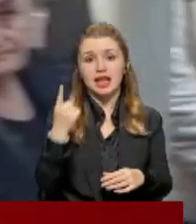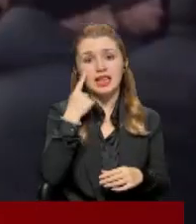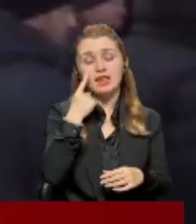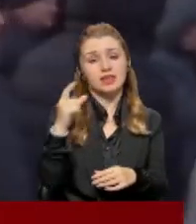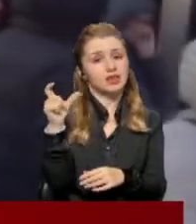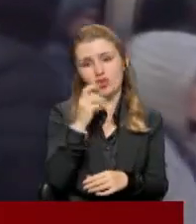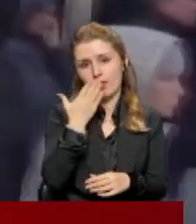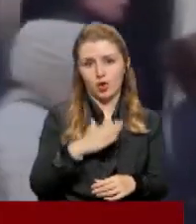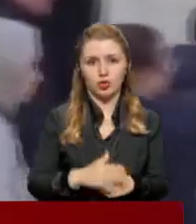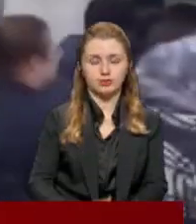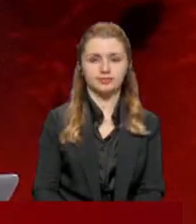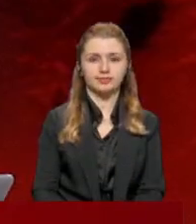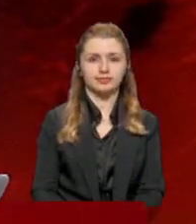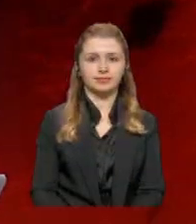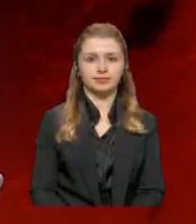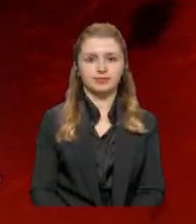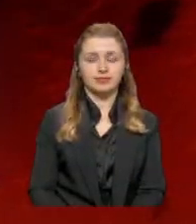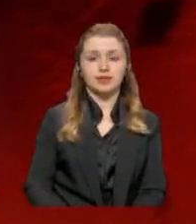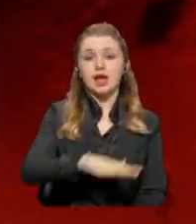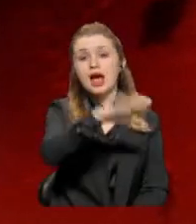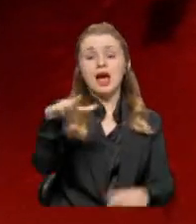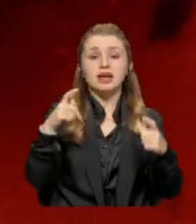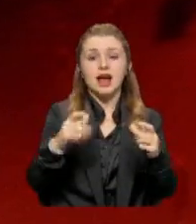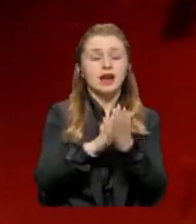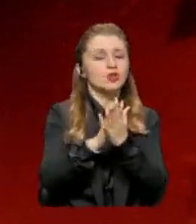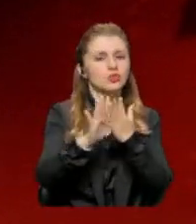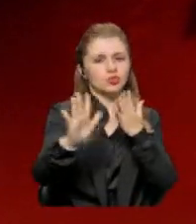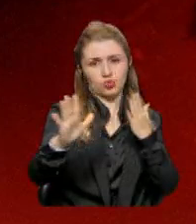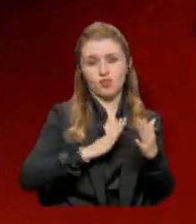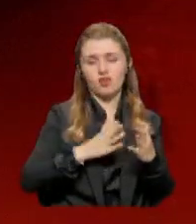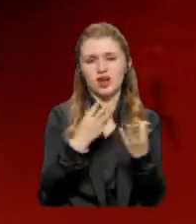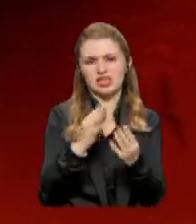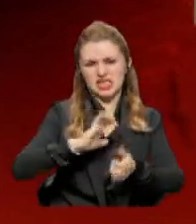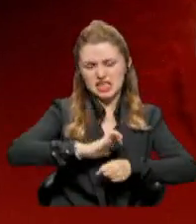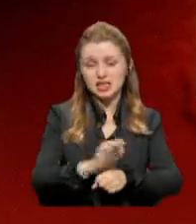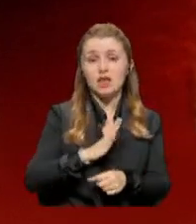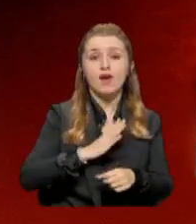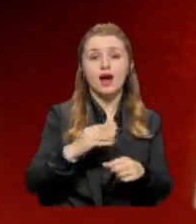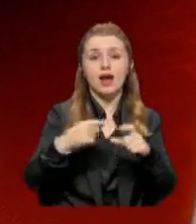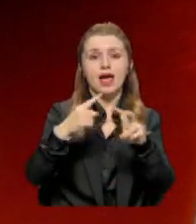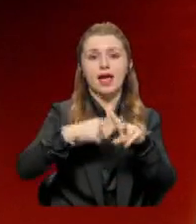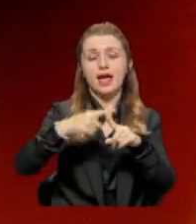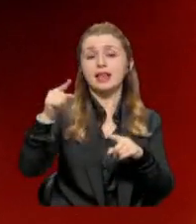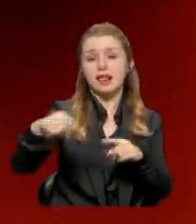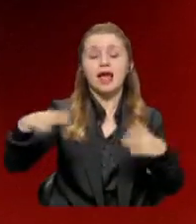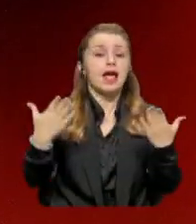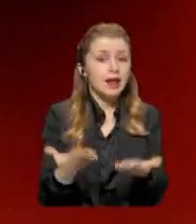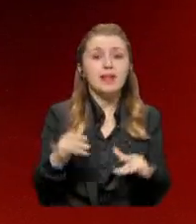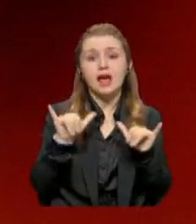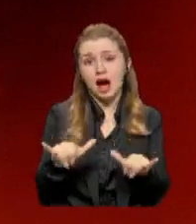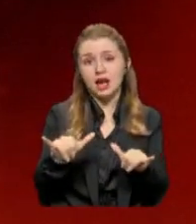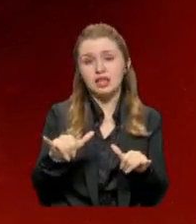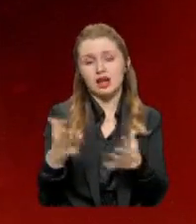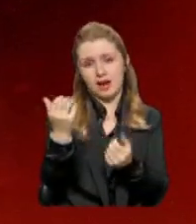hükümetten gelen bir yanıt yok. Her yerde kuyruk, her yerde çile. Emeklilikte yaşa takılanlar elbette